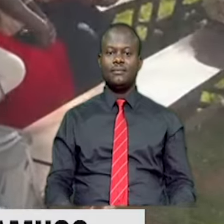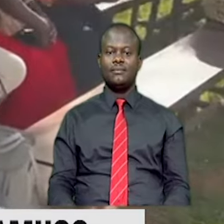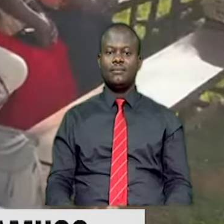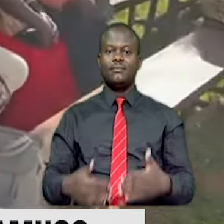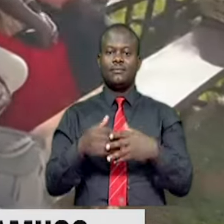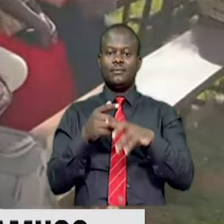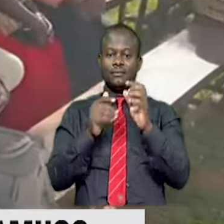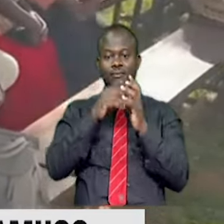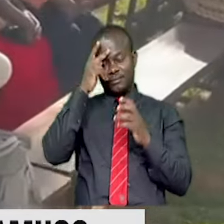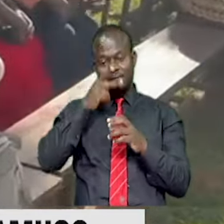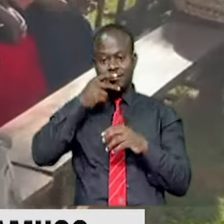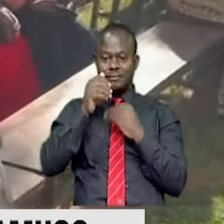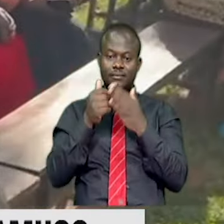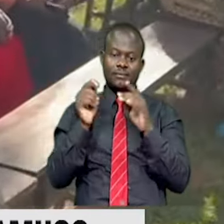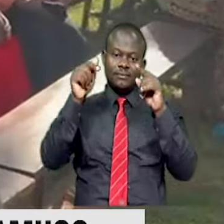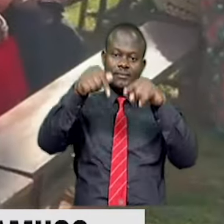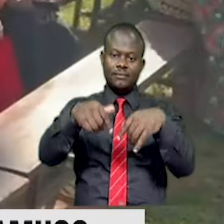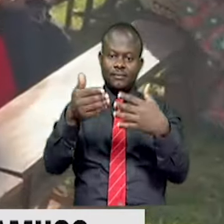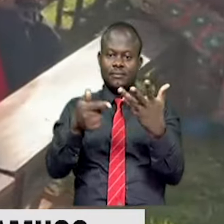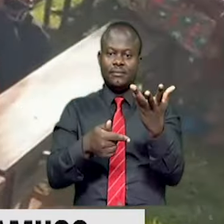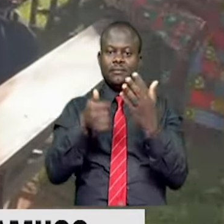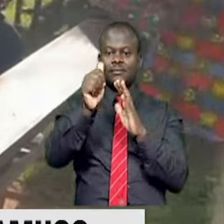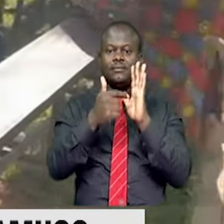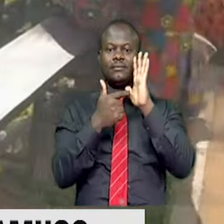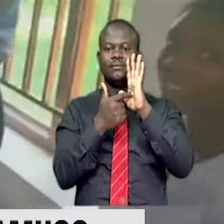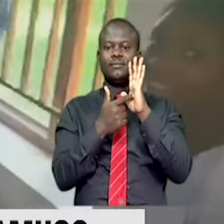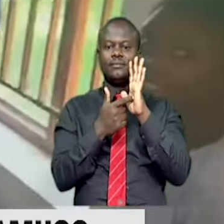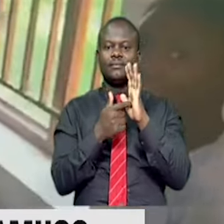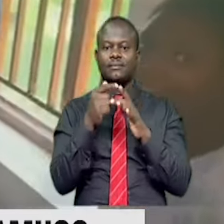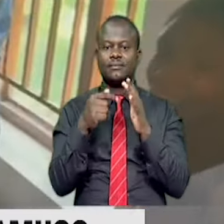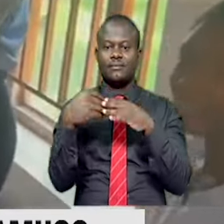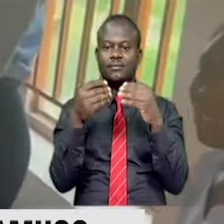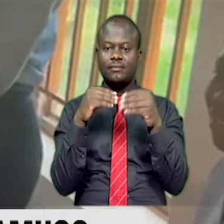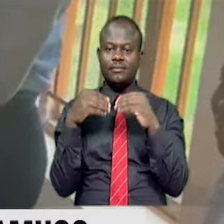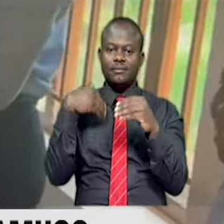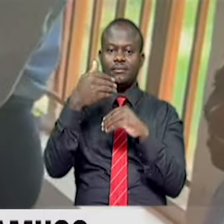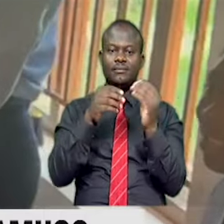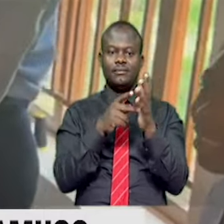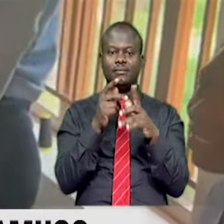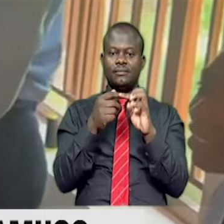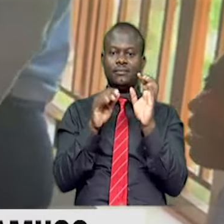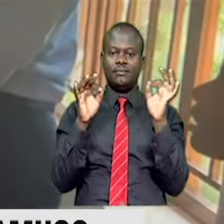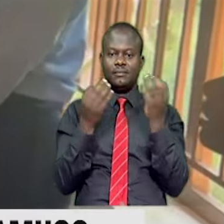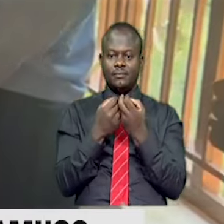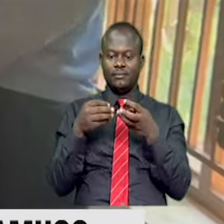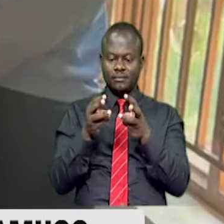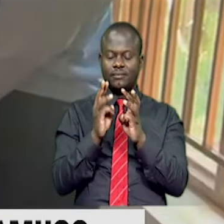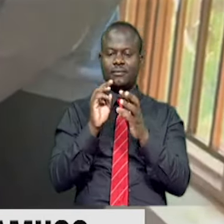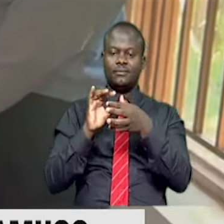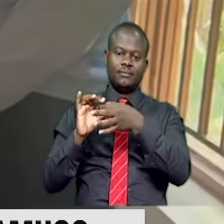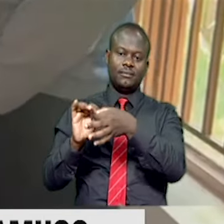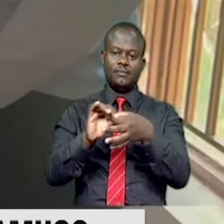Gusa n'ababyeyi babo baje ahangaha, icyo bo bagaragaza ni uko hari ibikoresho bagiye babagurira mu miryango yabo, ku buryo bagiye